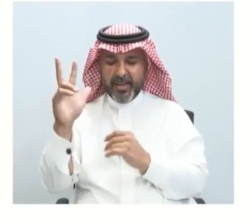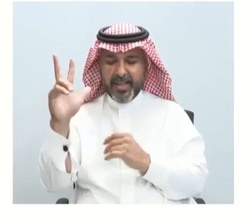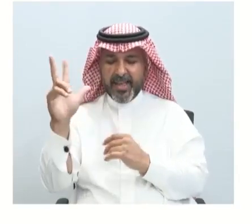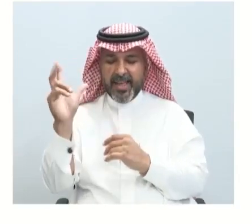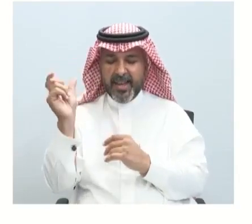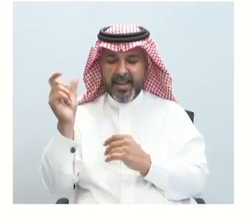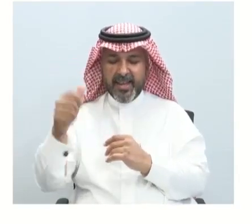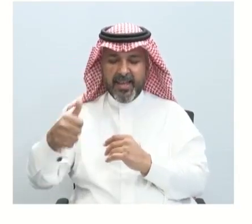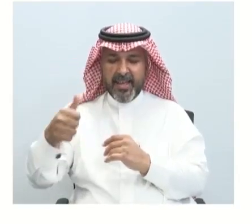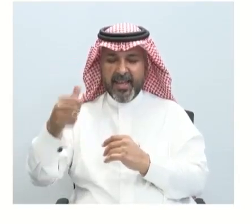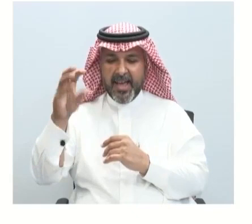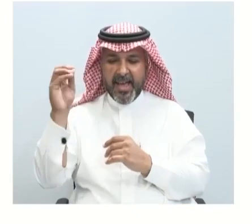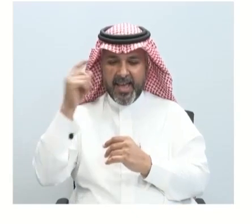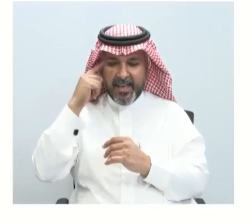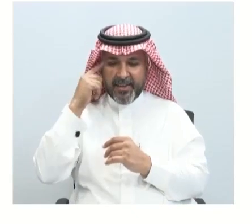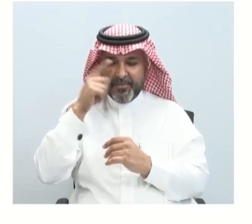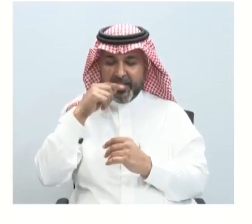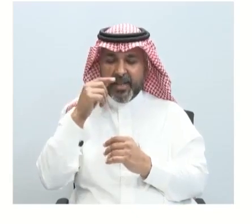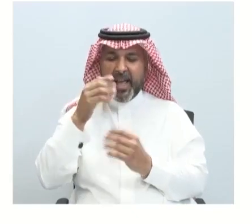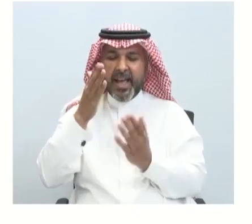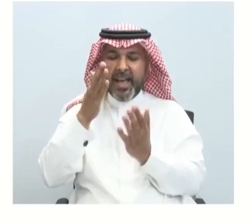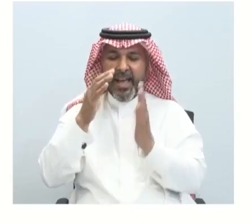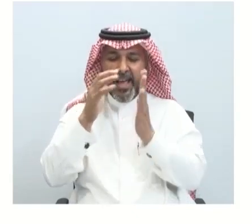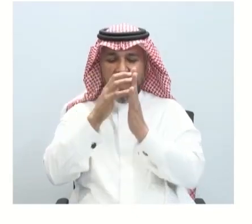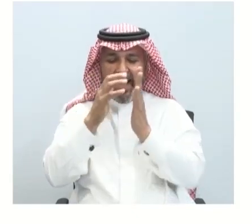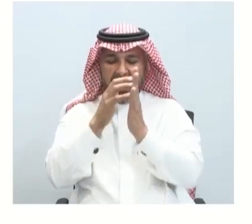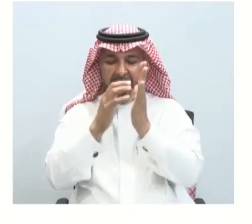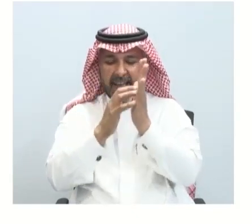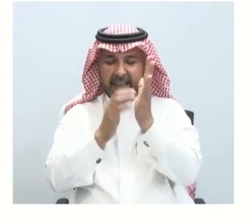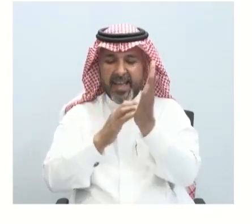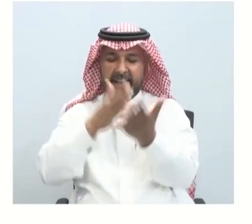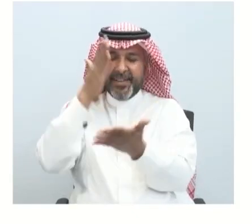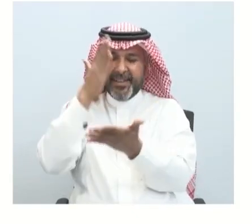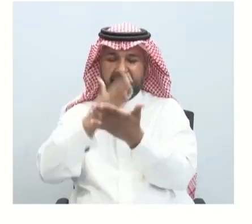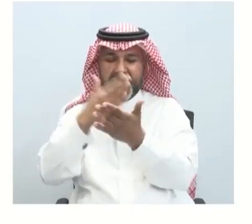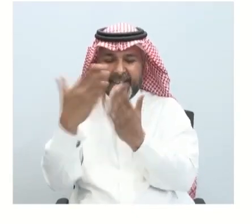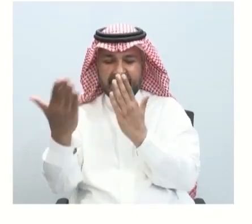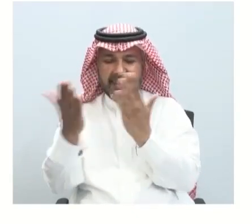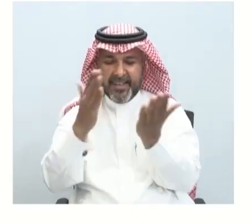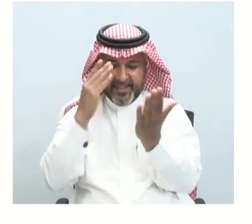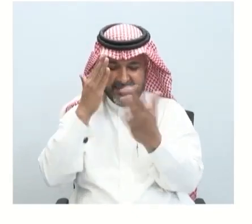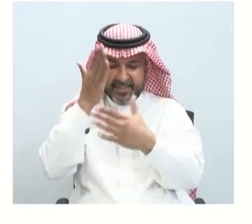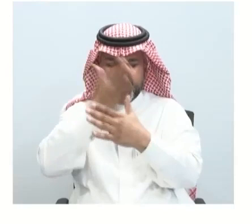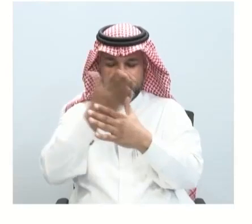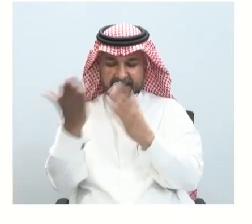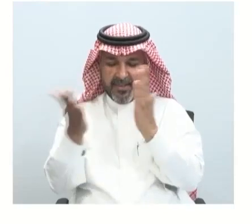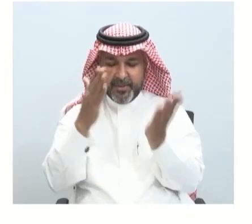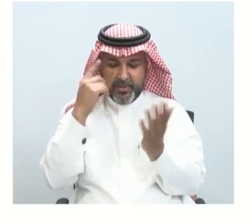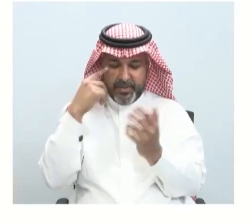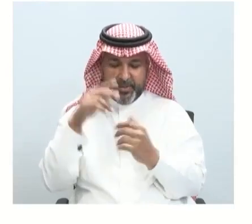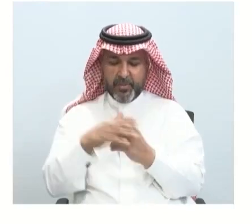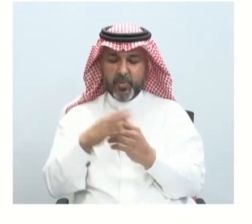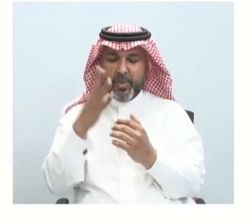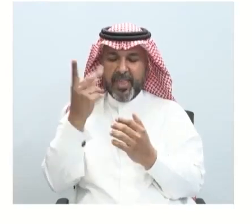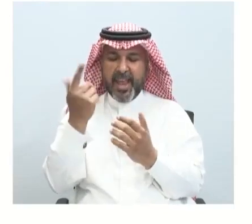المغزليه وتنقسم الخلايا اذا هنا نلاحظ ان الطور او الناتج النهائي من الانقسام المنصف هو ظهور اربع